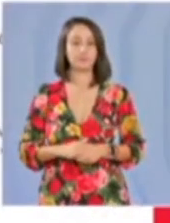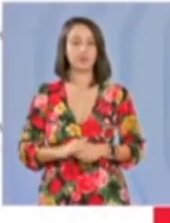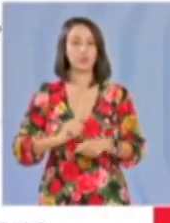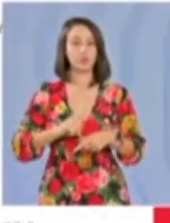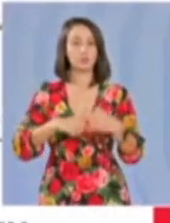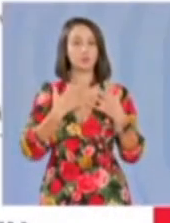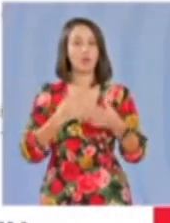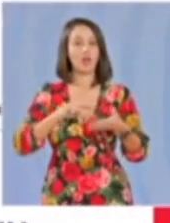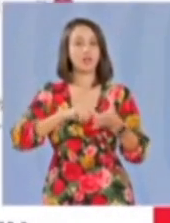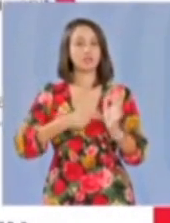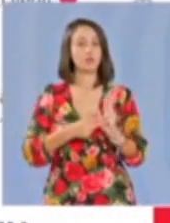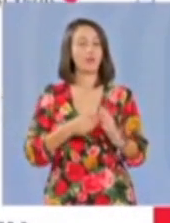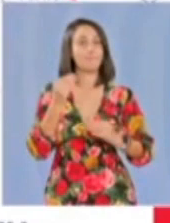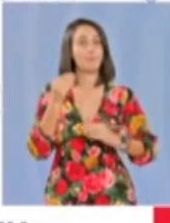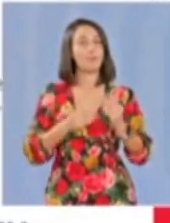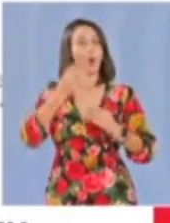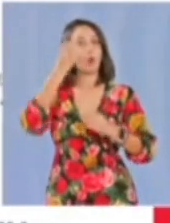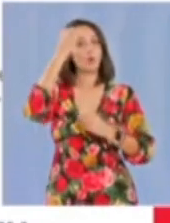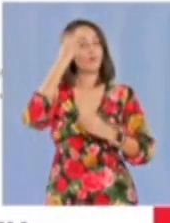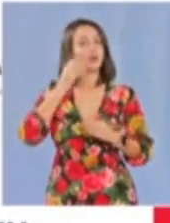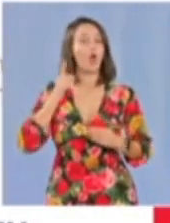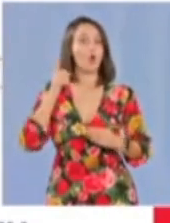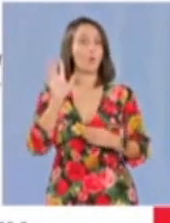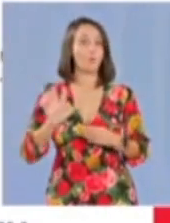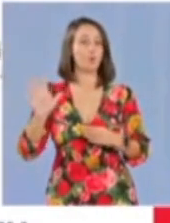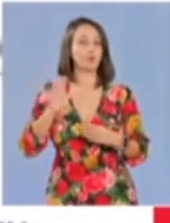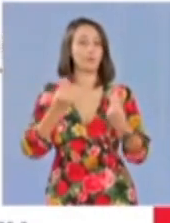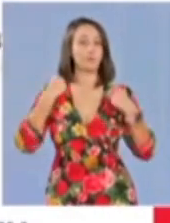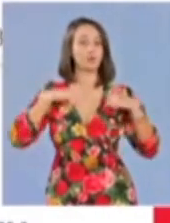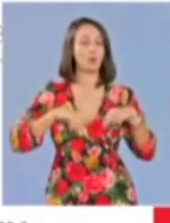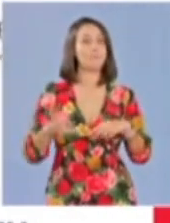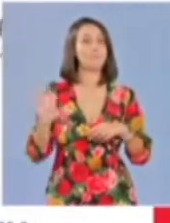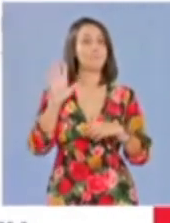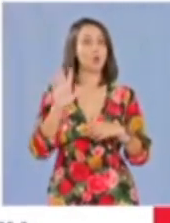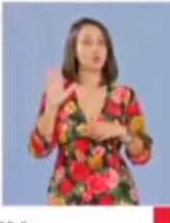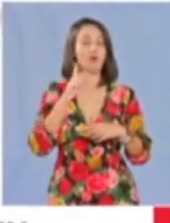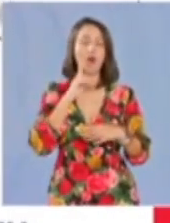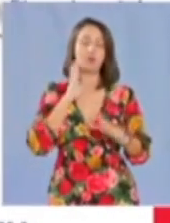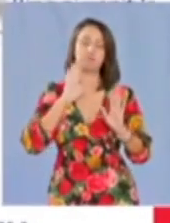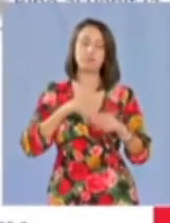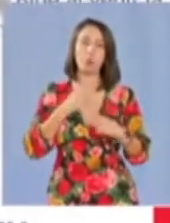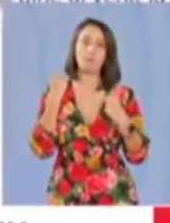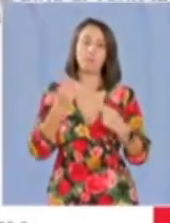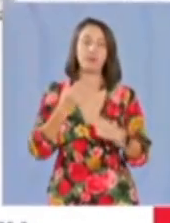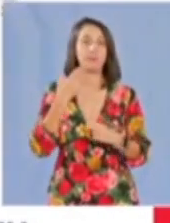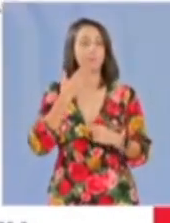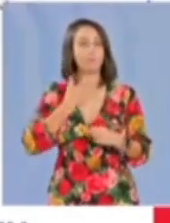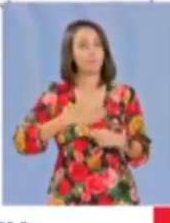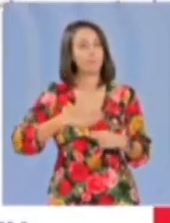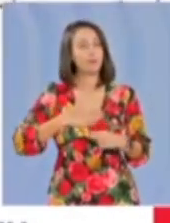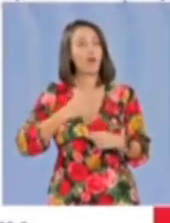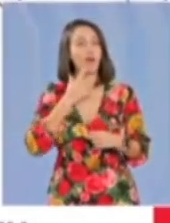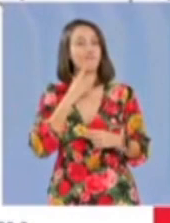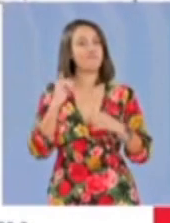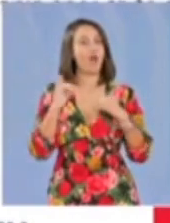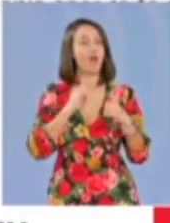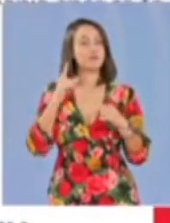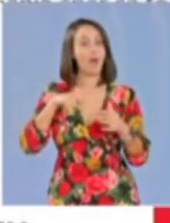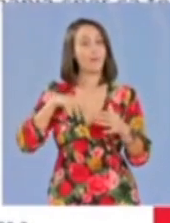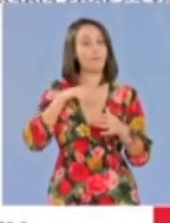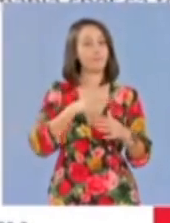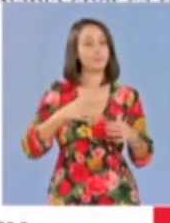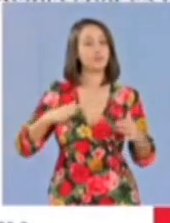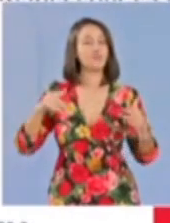După ce a rezolvat problema guvernului de la Chișinău, președintele Moldovei, Maia Sandu, are parte de o bine meritată vacanță. Aceasta a mers pe